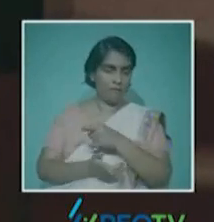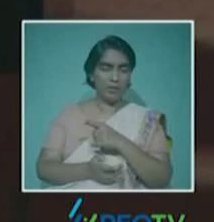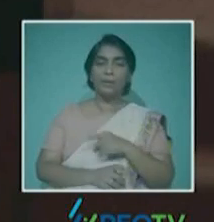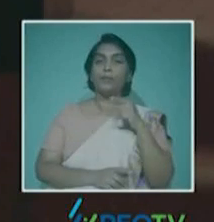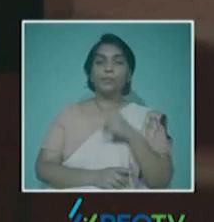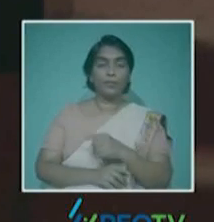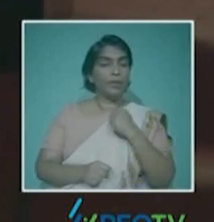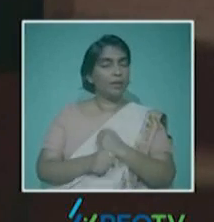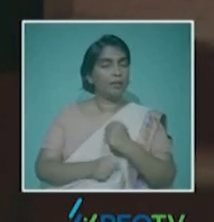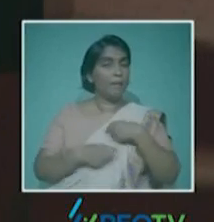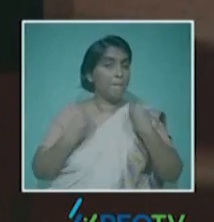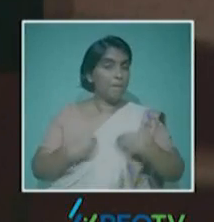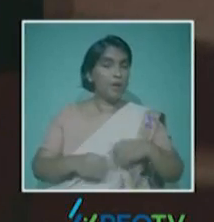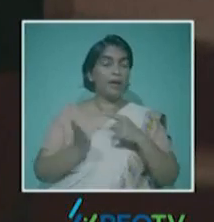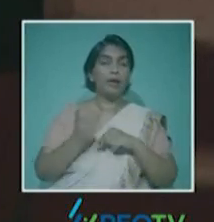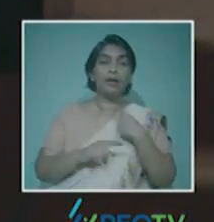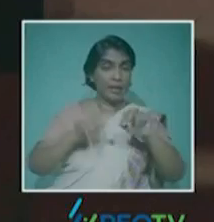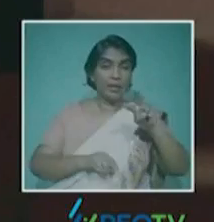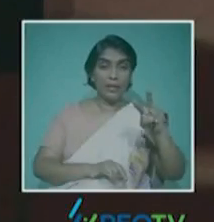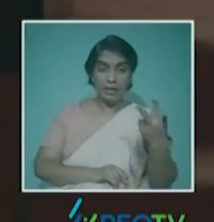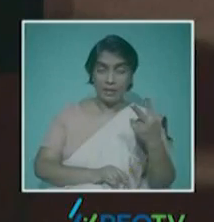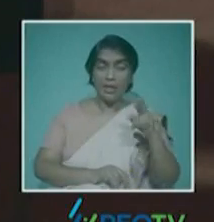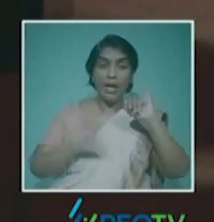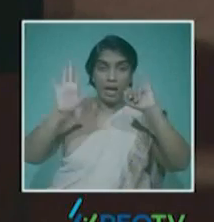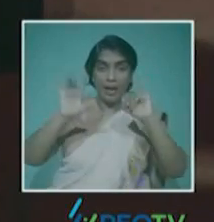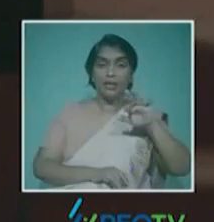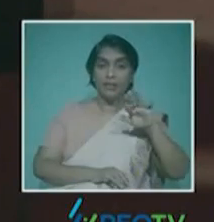නිසා රජය කැප කළ බදු ආදායම ඒ ආයතනය පමණක්